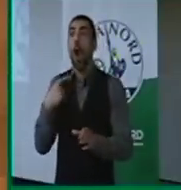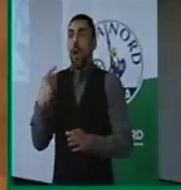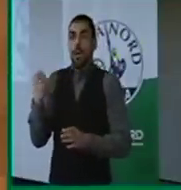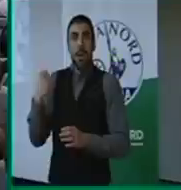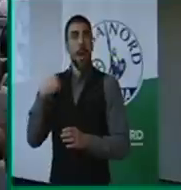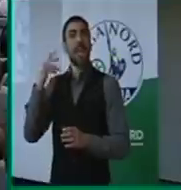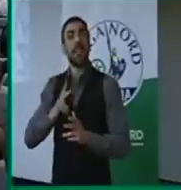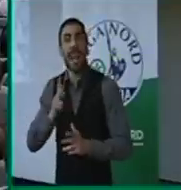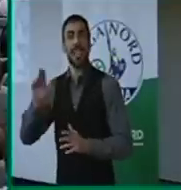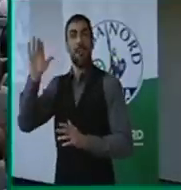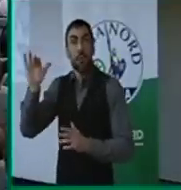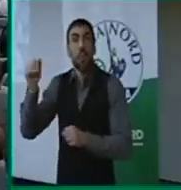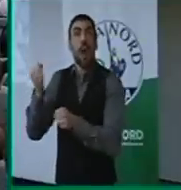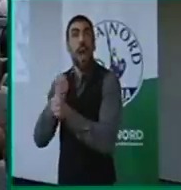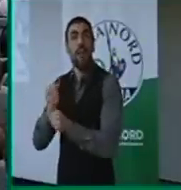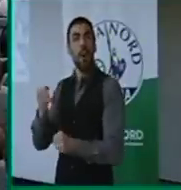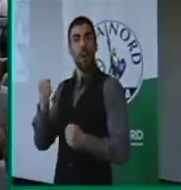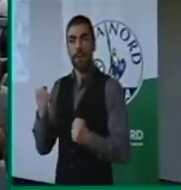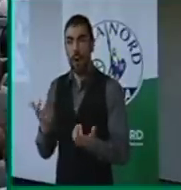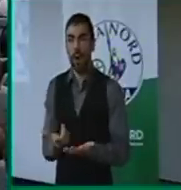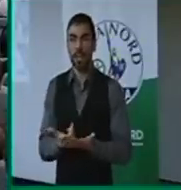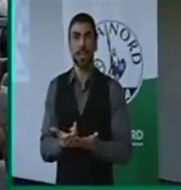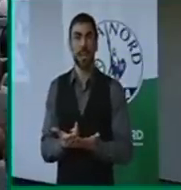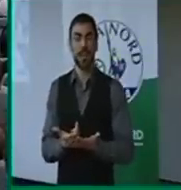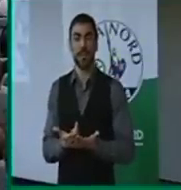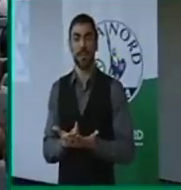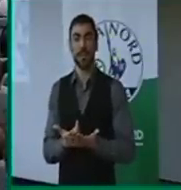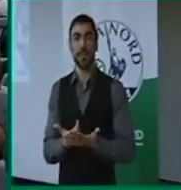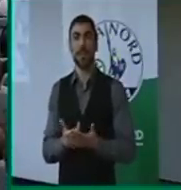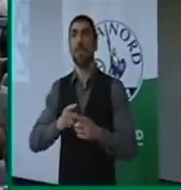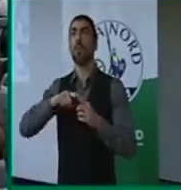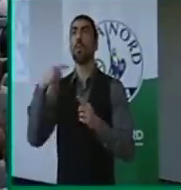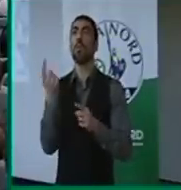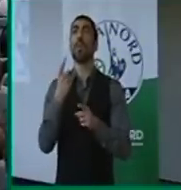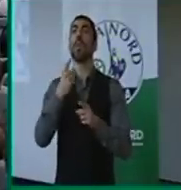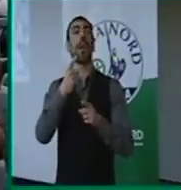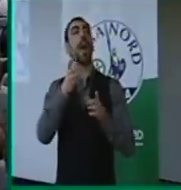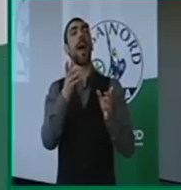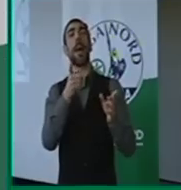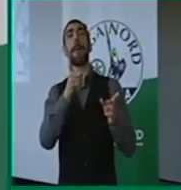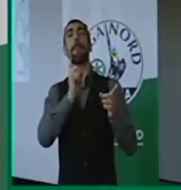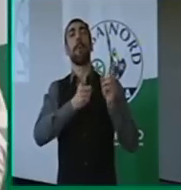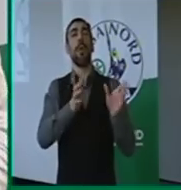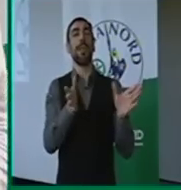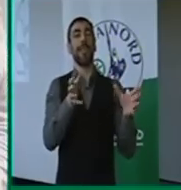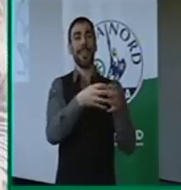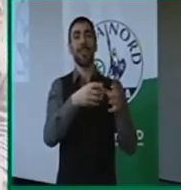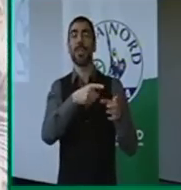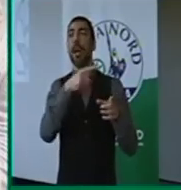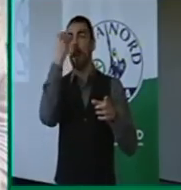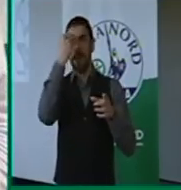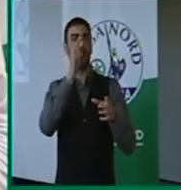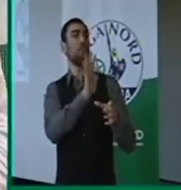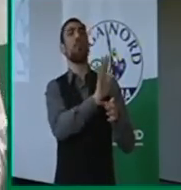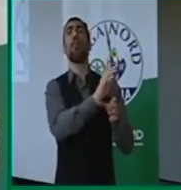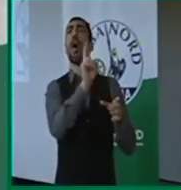forza lavoro è un referendum tutti gli altri partiti la pensano in una maniera